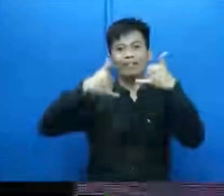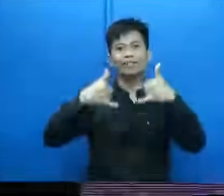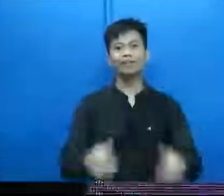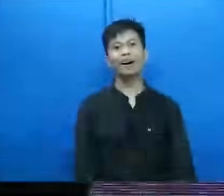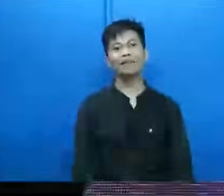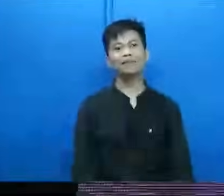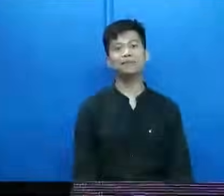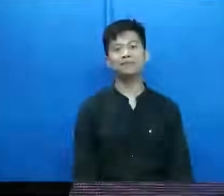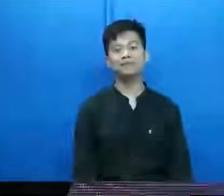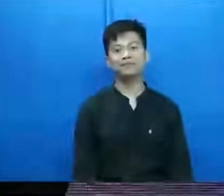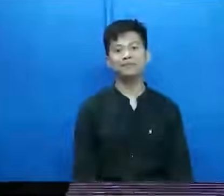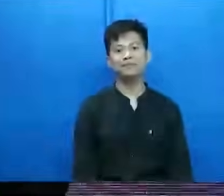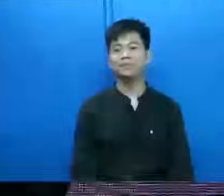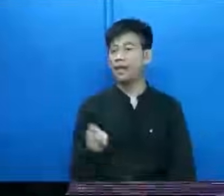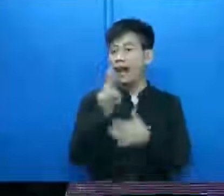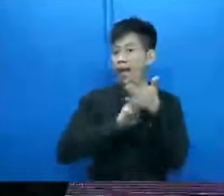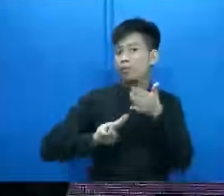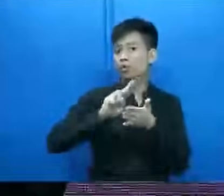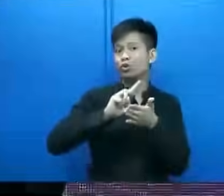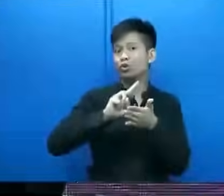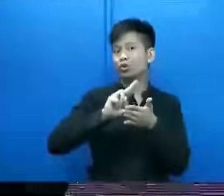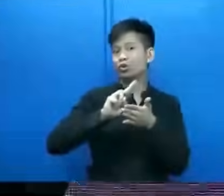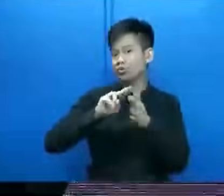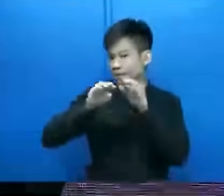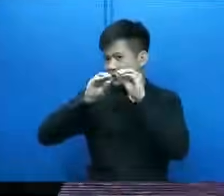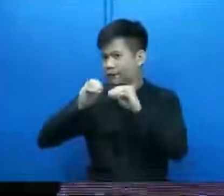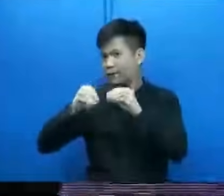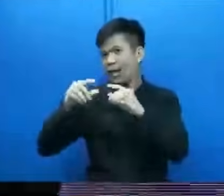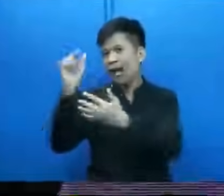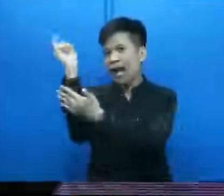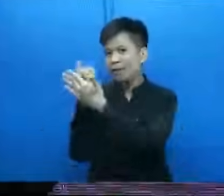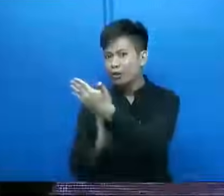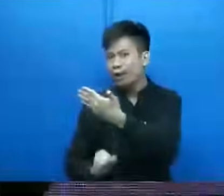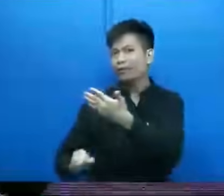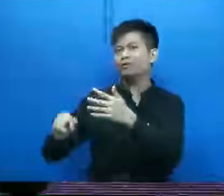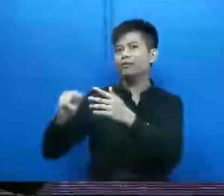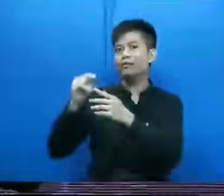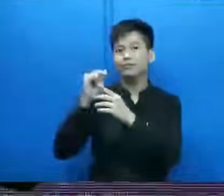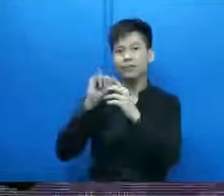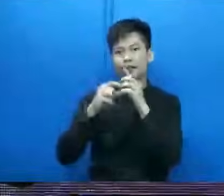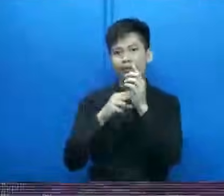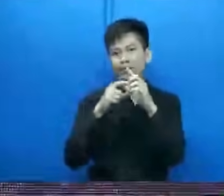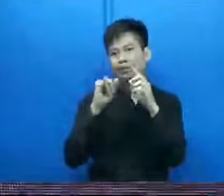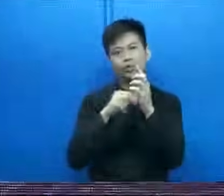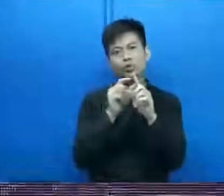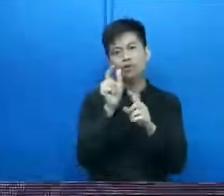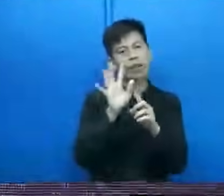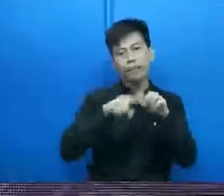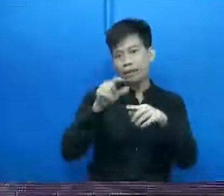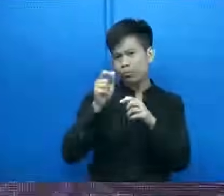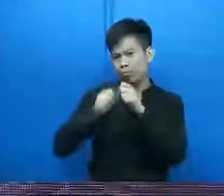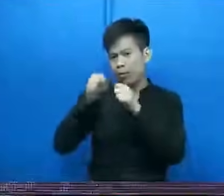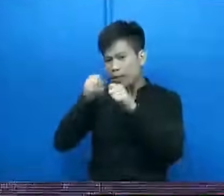Saya katakan pada anda, kampus ini tidak akan menjadi anda jadi arsitek, jadi insinyur, tapi kampus ini hanya akan mencetak anda sebagai